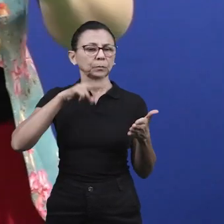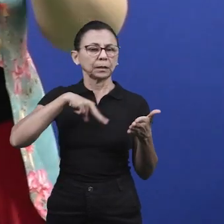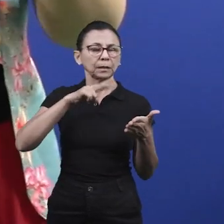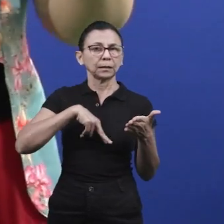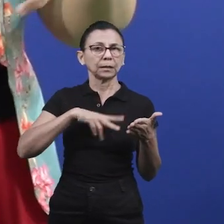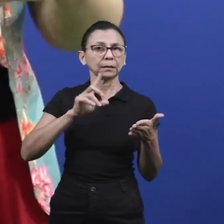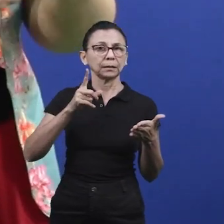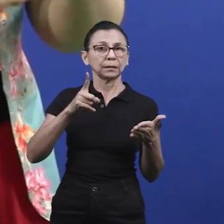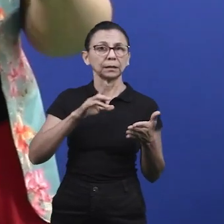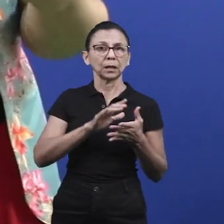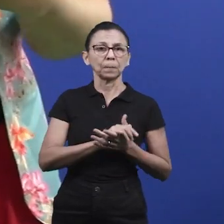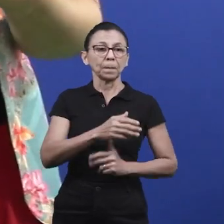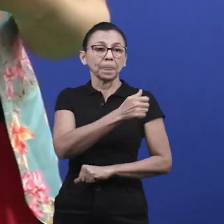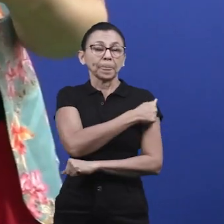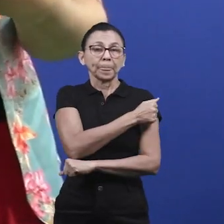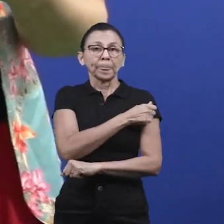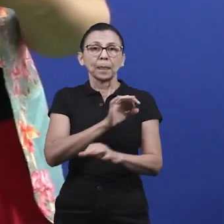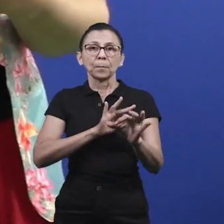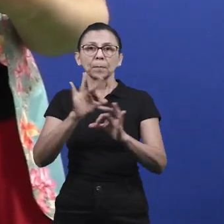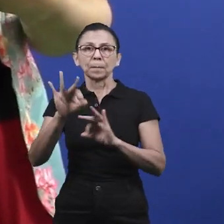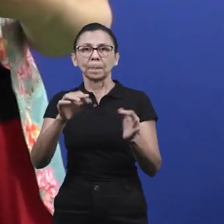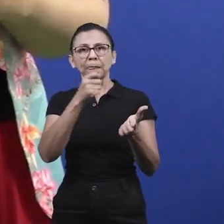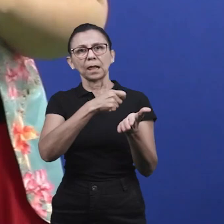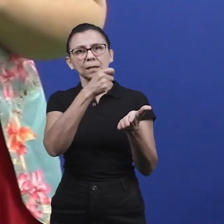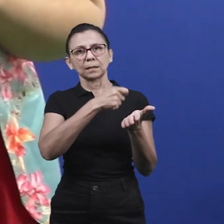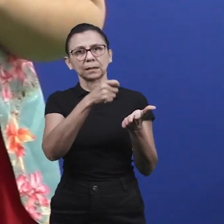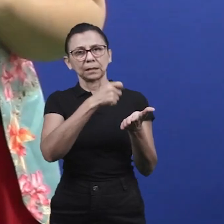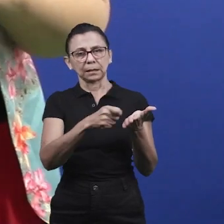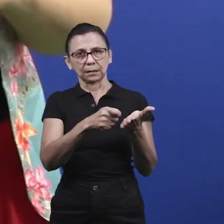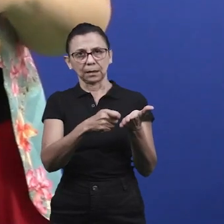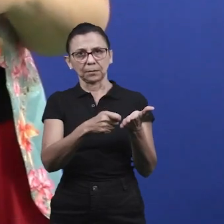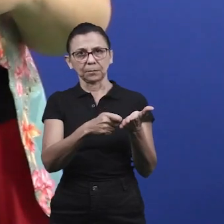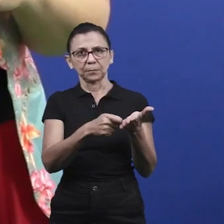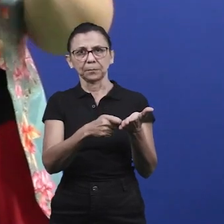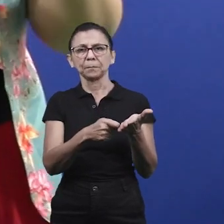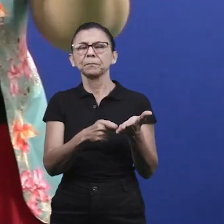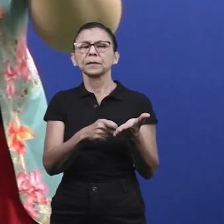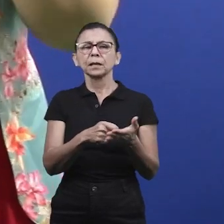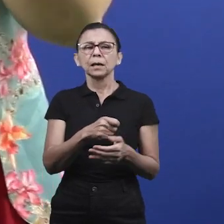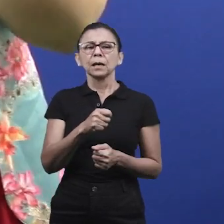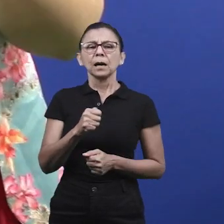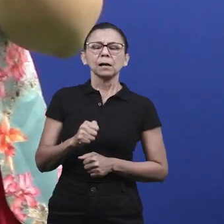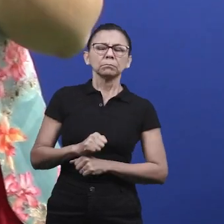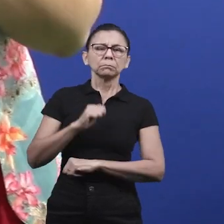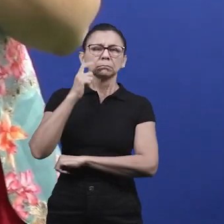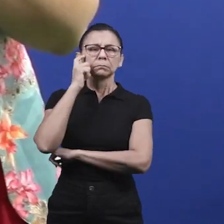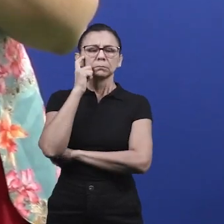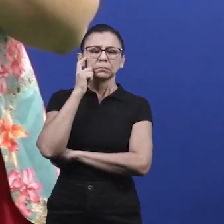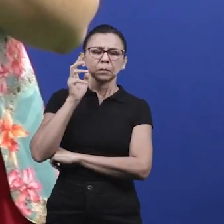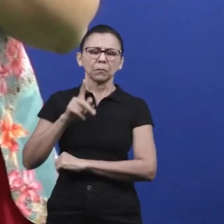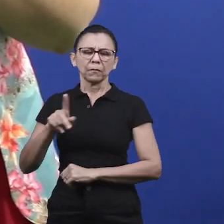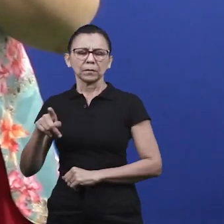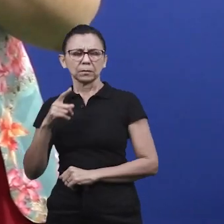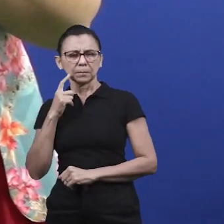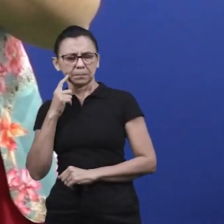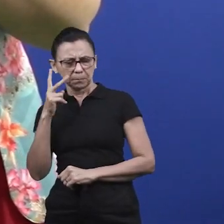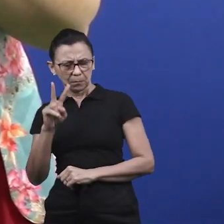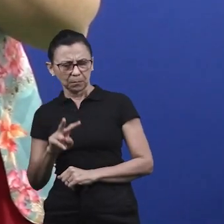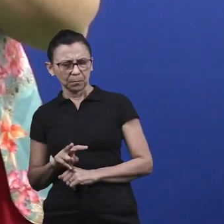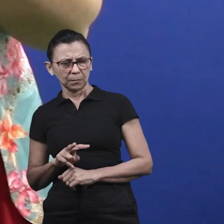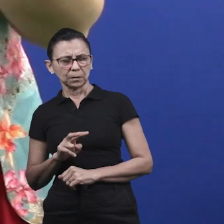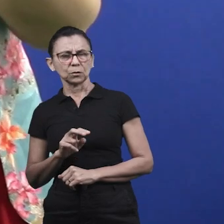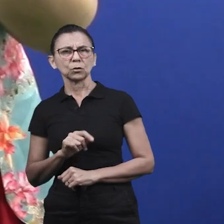écrire, mais les élèves avaient une production écrite. Qu'est-ce qu'elle a fait? Elle a pris un cellulaire, un